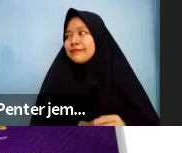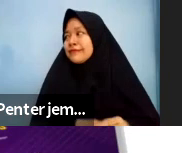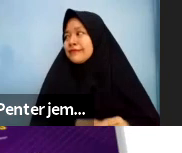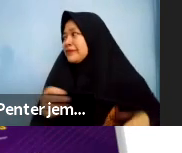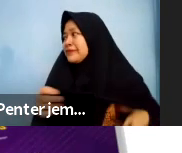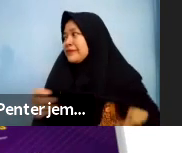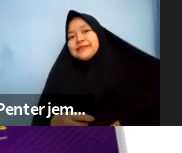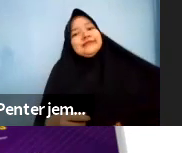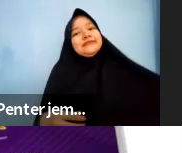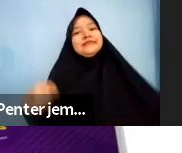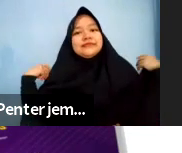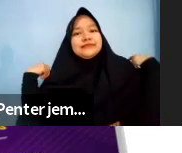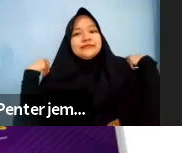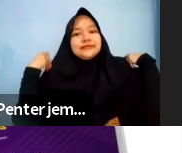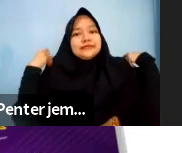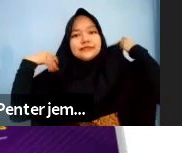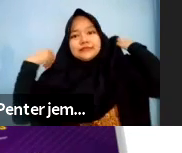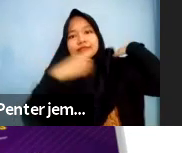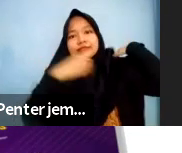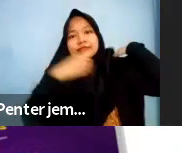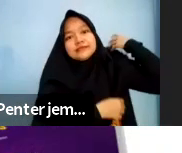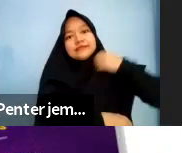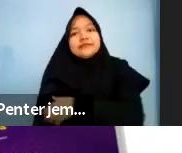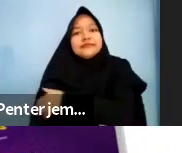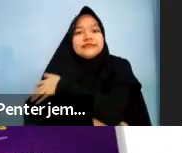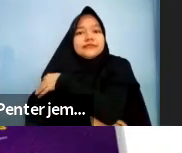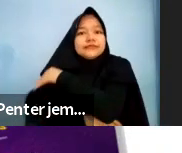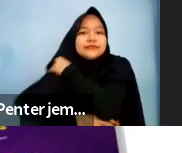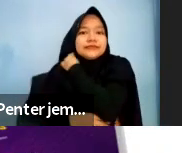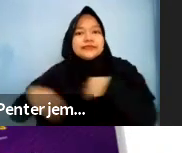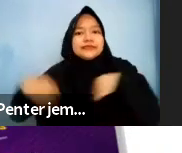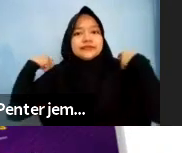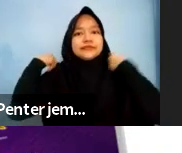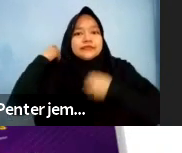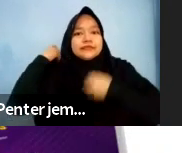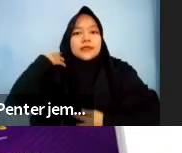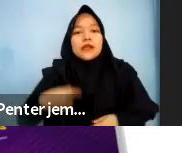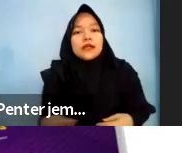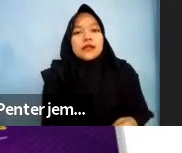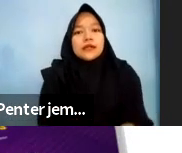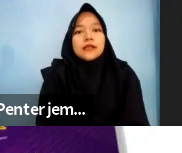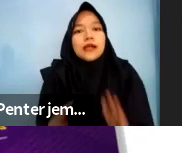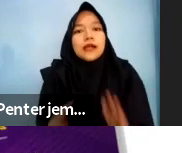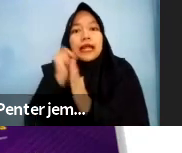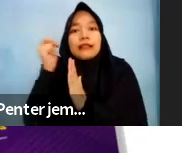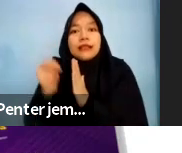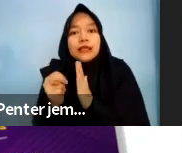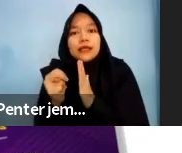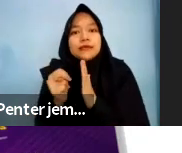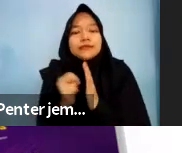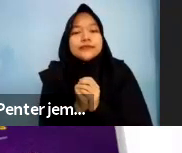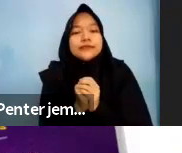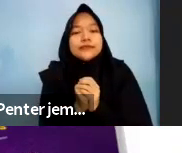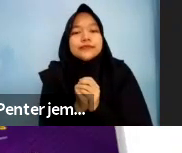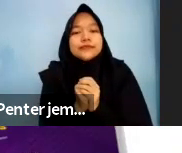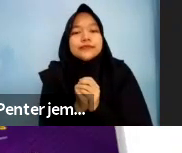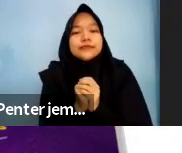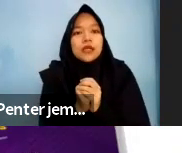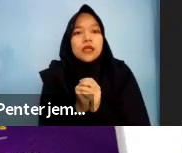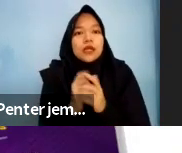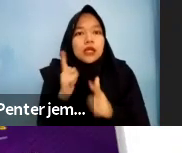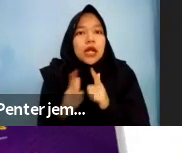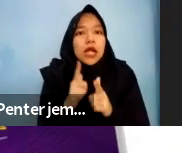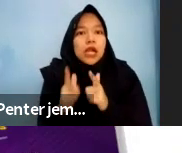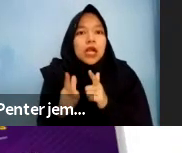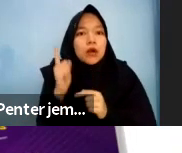tingkat nasional di Jakarta aja aja di nanti ketika ini diklik nanti bapak ibu